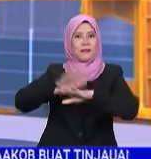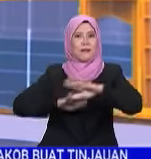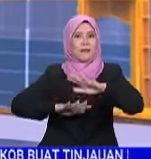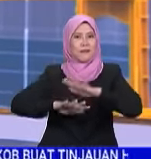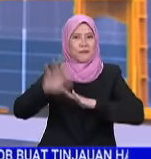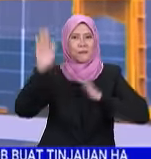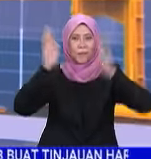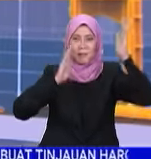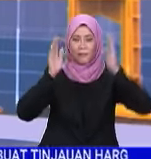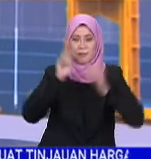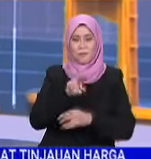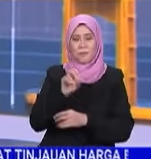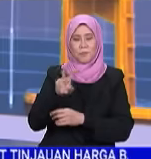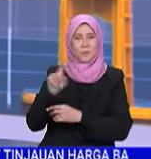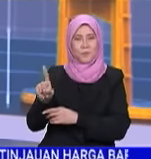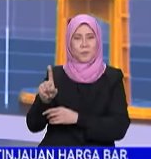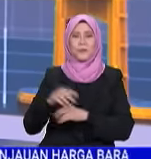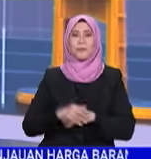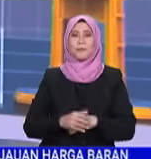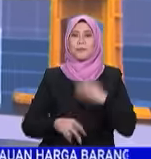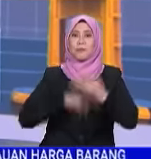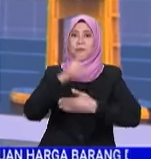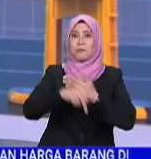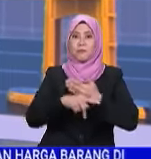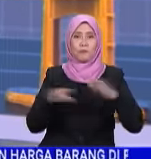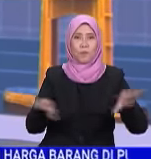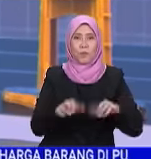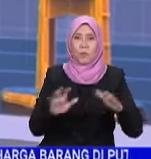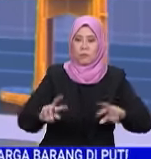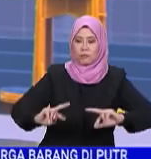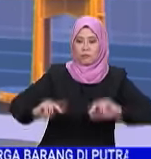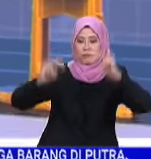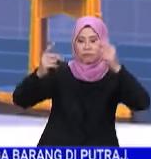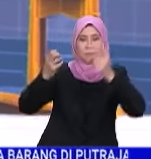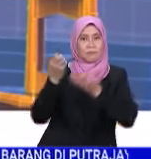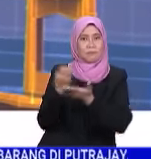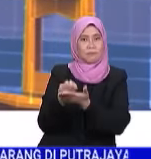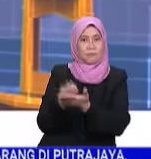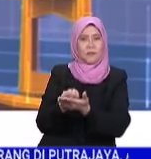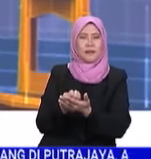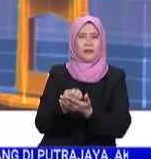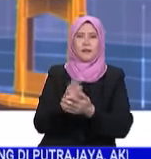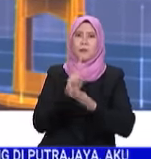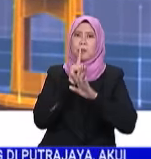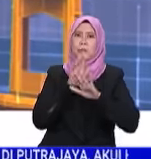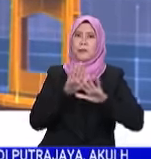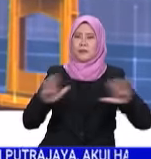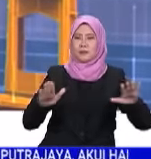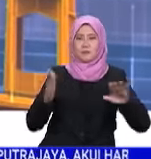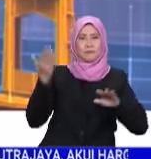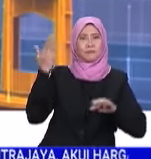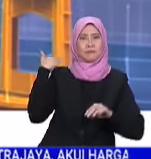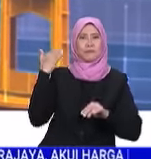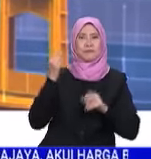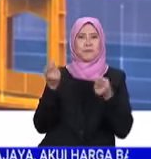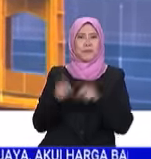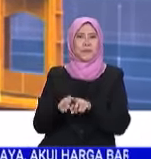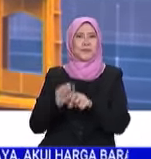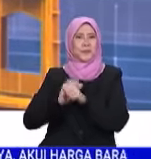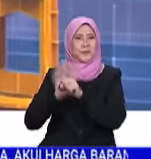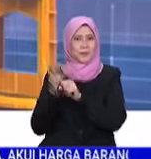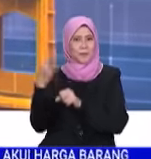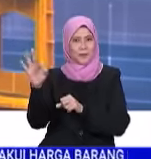Malaysia 2021 program dilaksanakan bagi memulih semula industri yang sepi sejak negara dilana pandemik